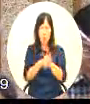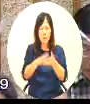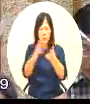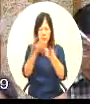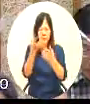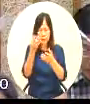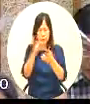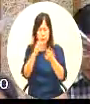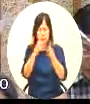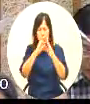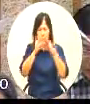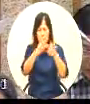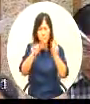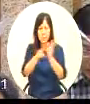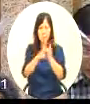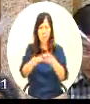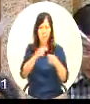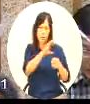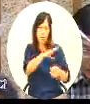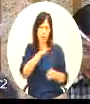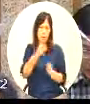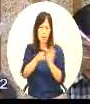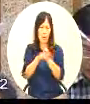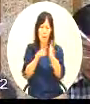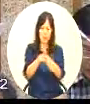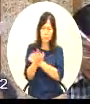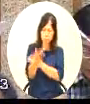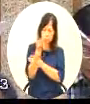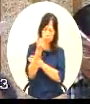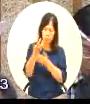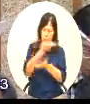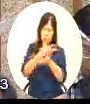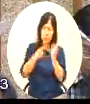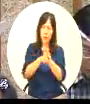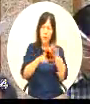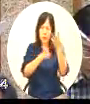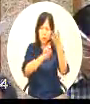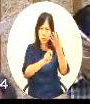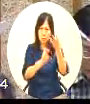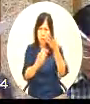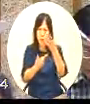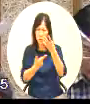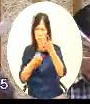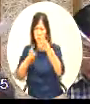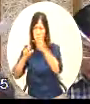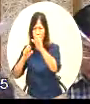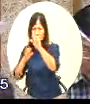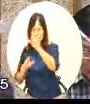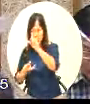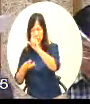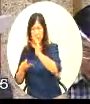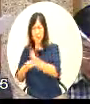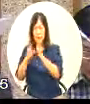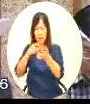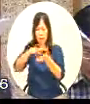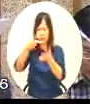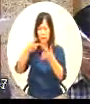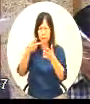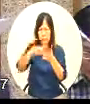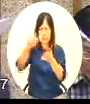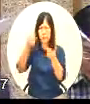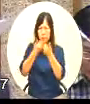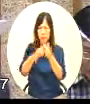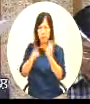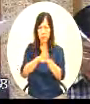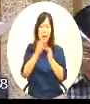位议员还有邱志伟立委积极的协调沟通，分别在4月26、5月3号开2次协调会。现在冈